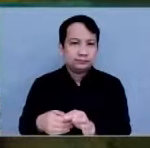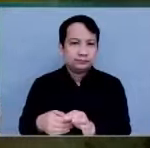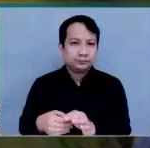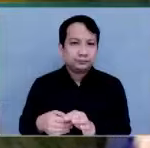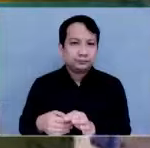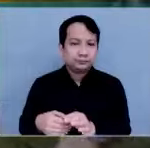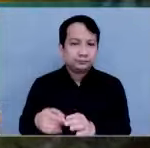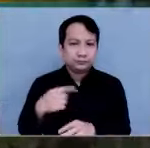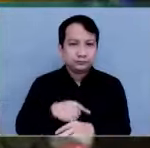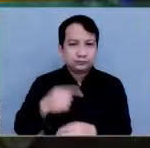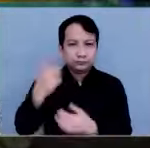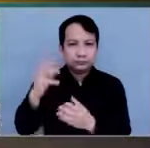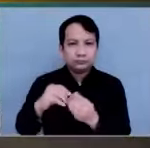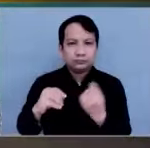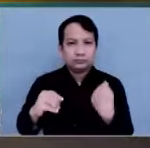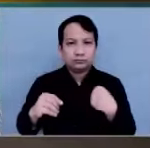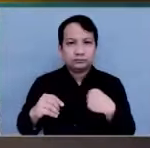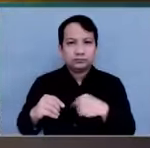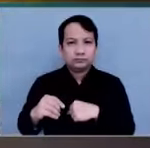siya. So